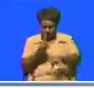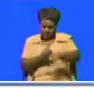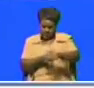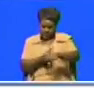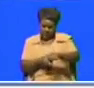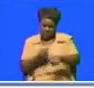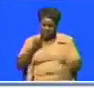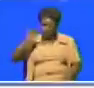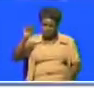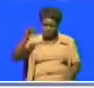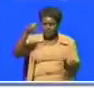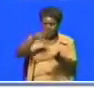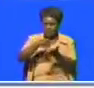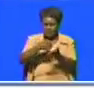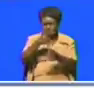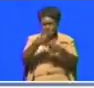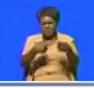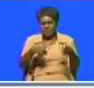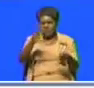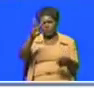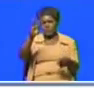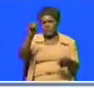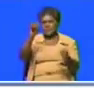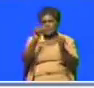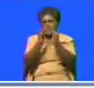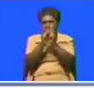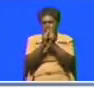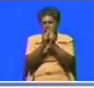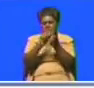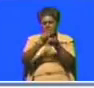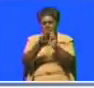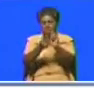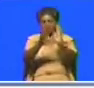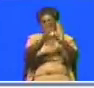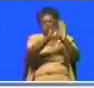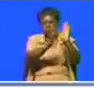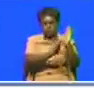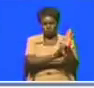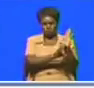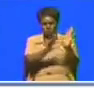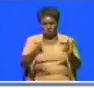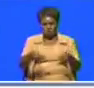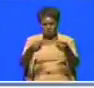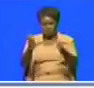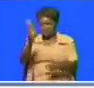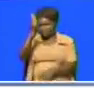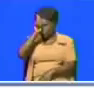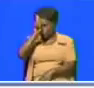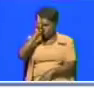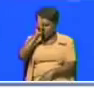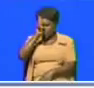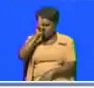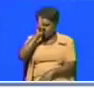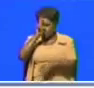tunaona mkono wa kisiasa, mwaka 2010 tulibadilisha katiba na tukawapa polisi ile